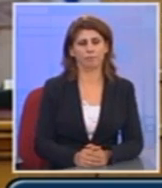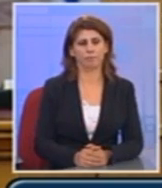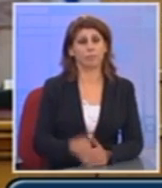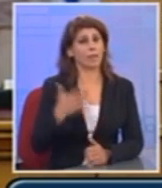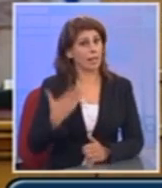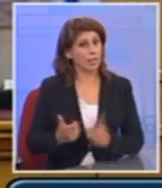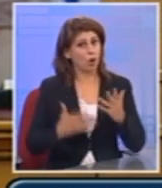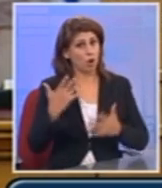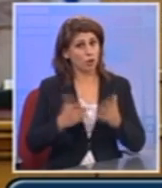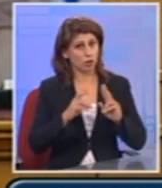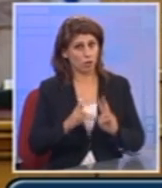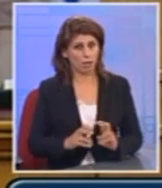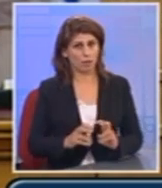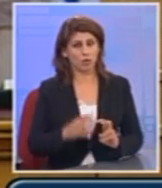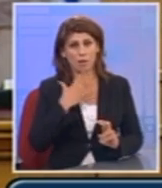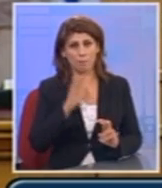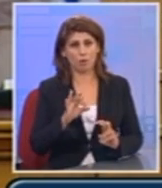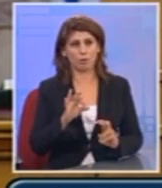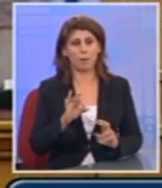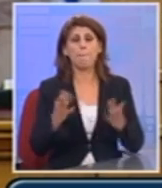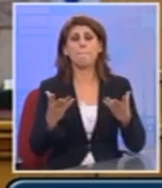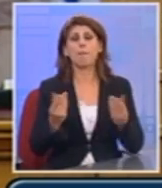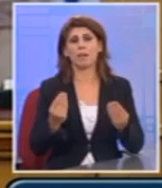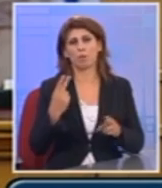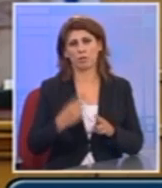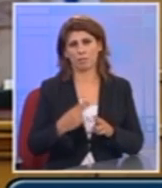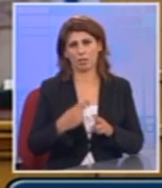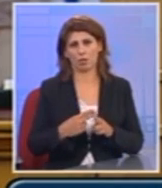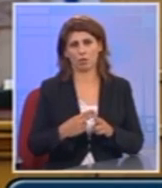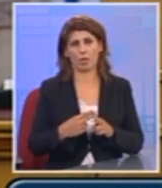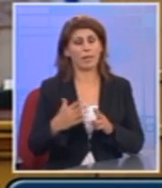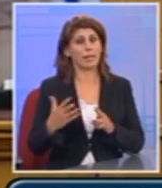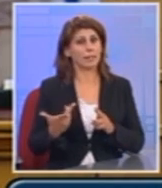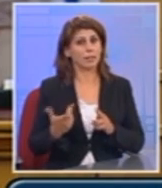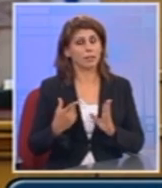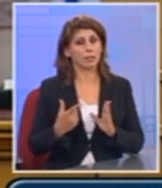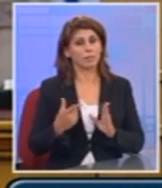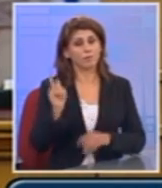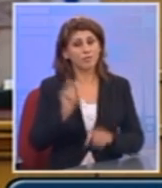λογιστικός έλεγχος λοιπόν πάρα πολύ σημαντικός διότι